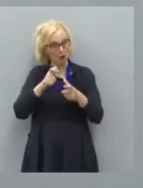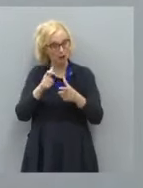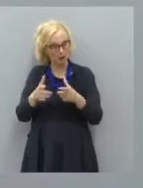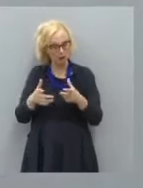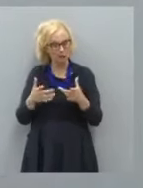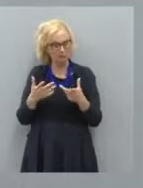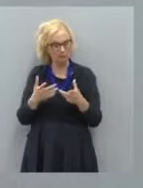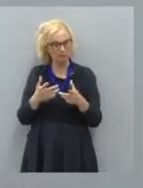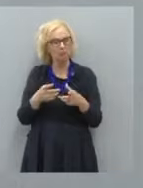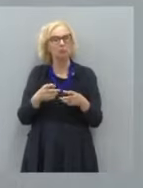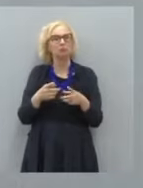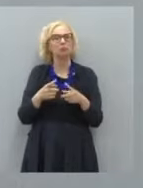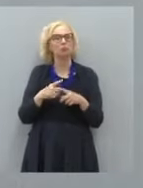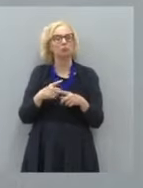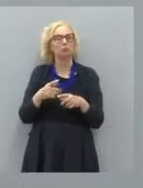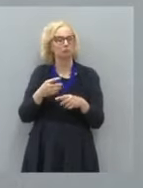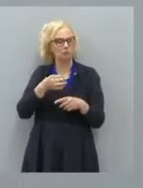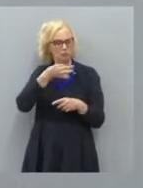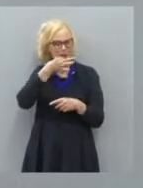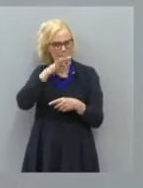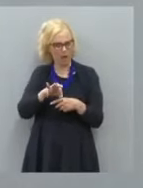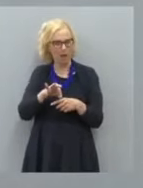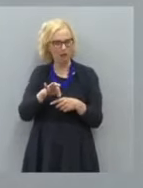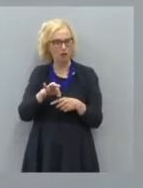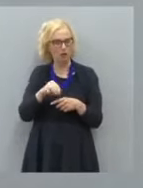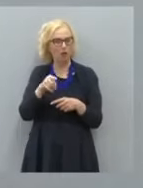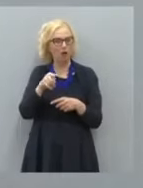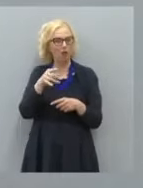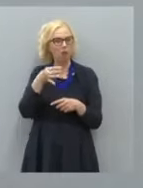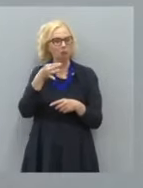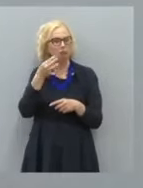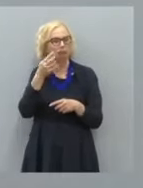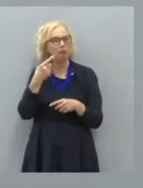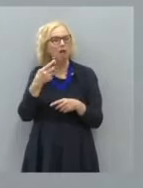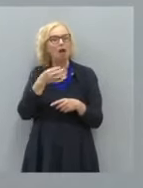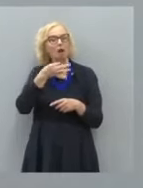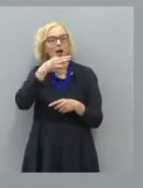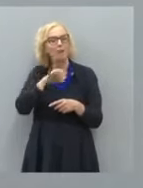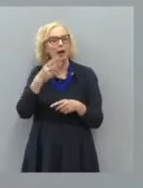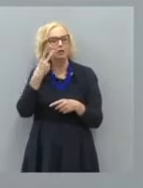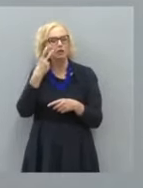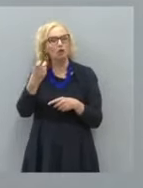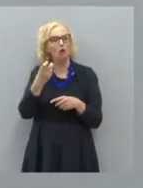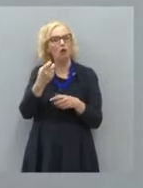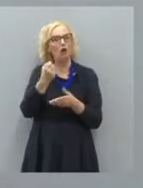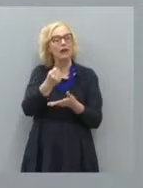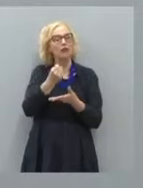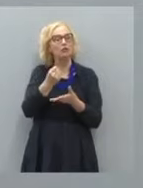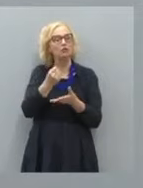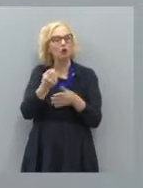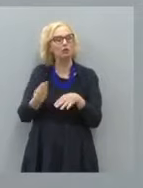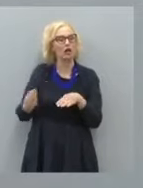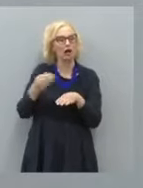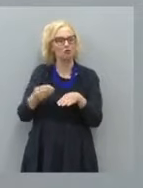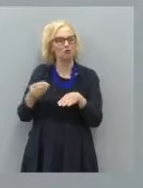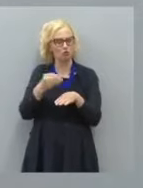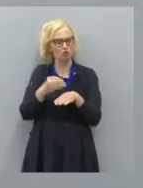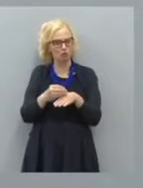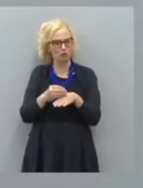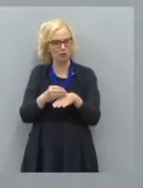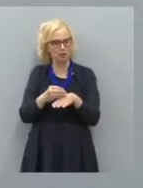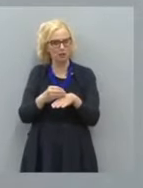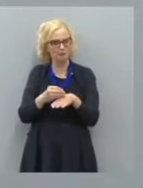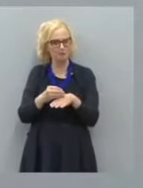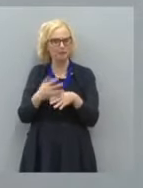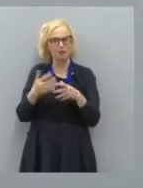preposti ha dimostrato di saper trovare risorse ulteriori rispetto a quelle cospicue che erano già state messe in gioco con